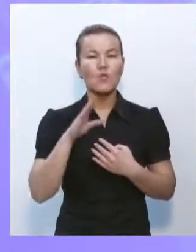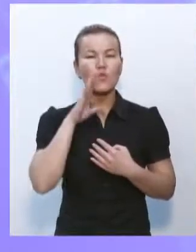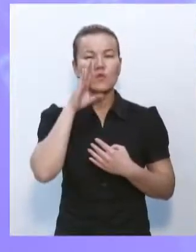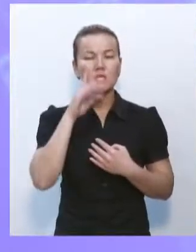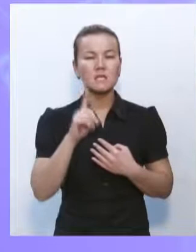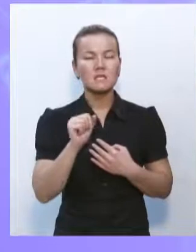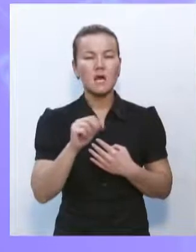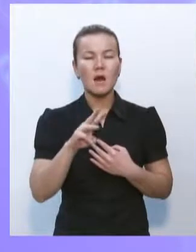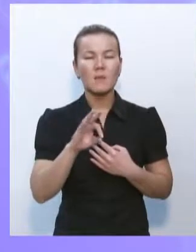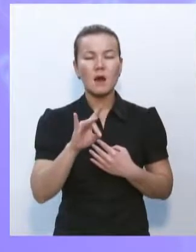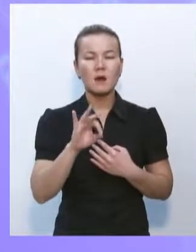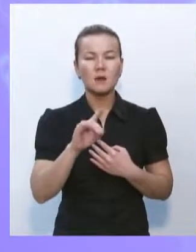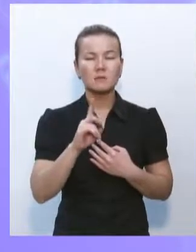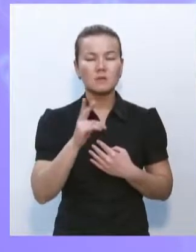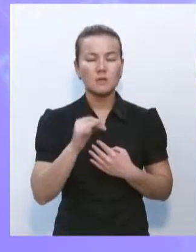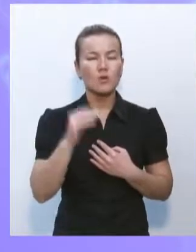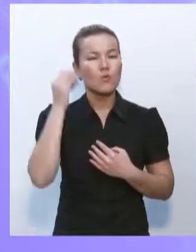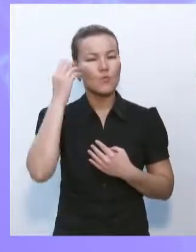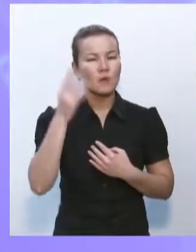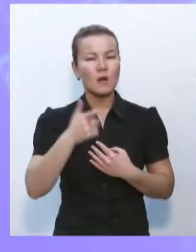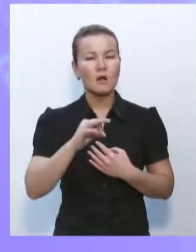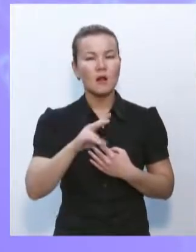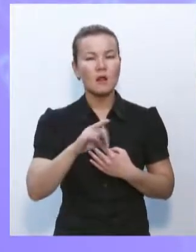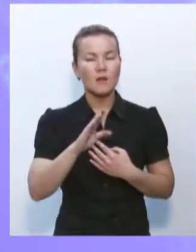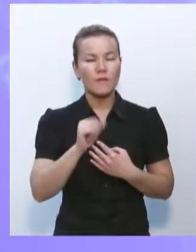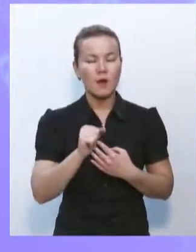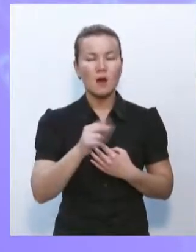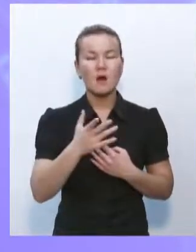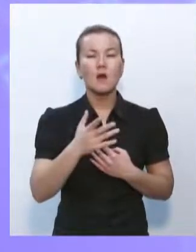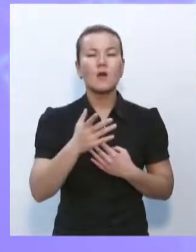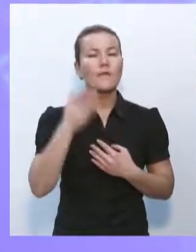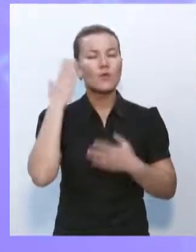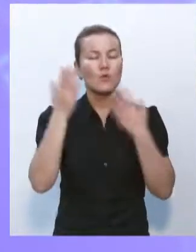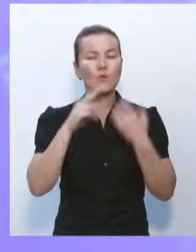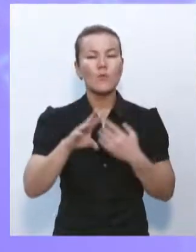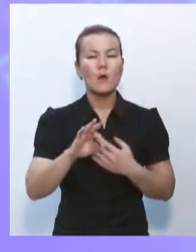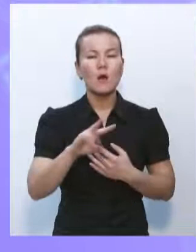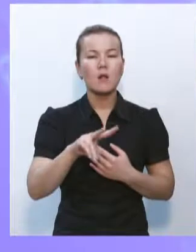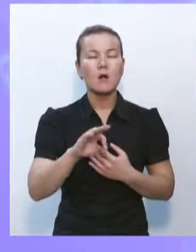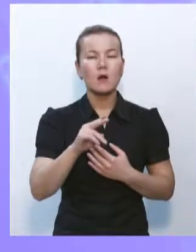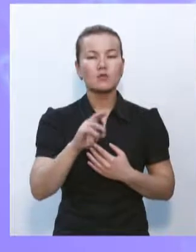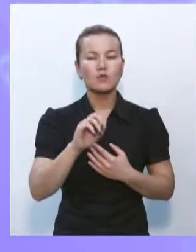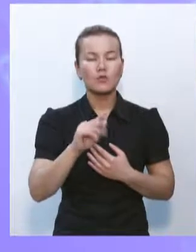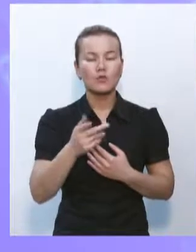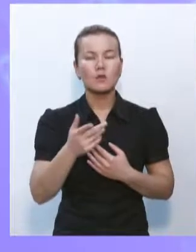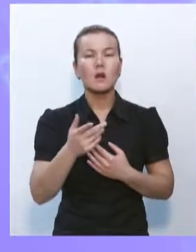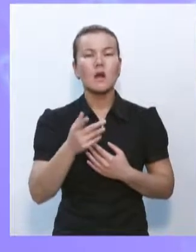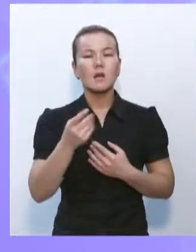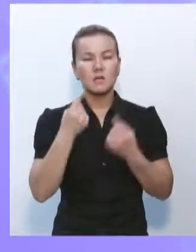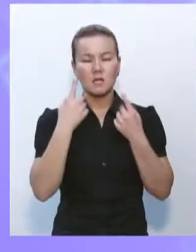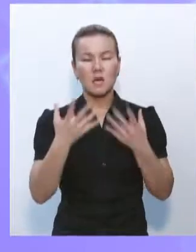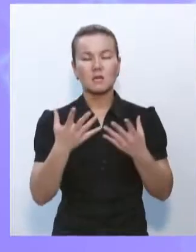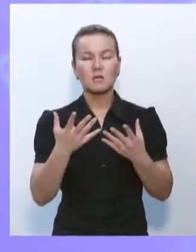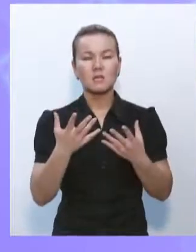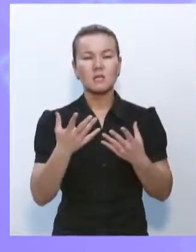заморозки, умная голова, веселая молодежь, ярко зеленеют